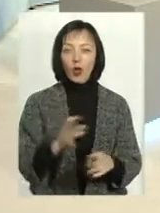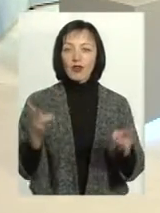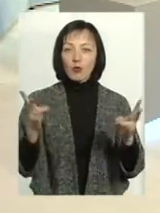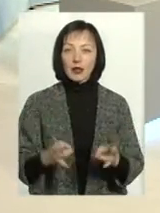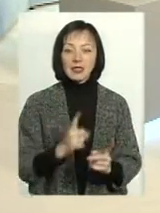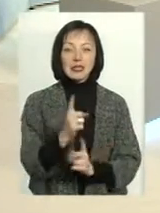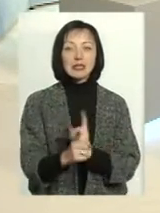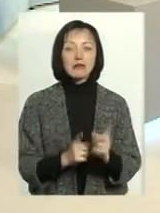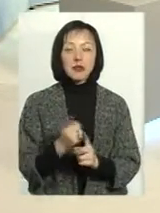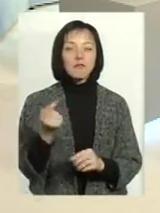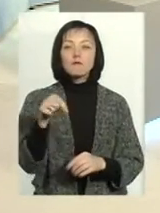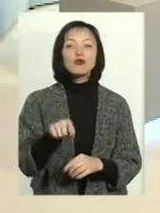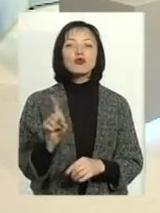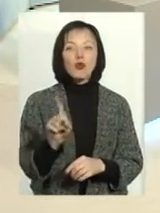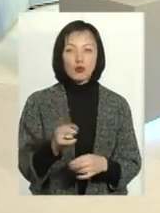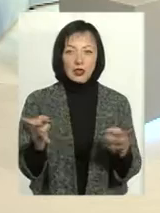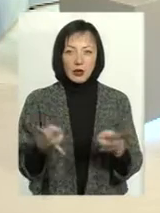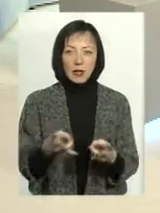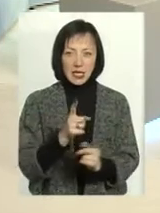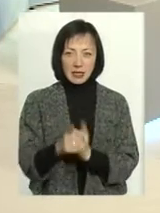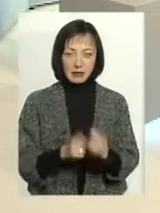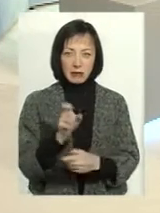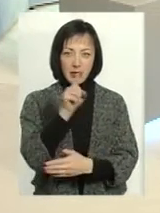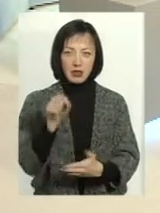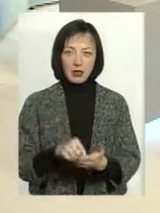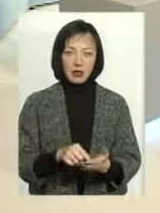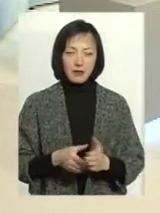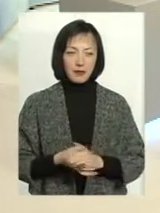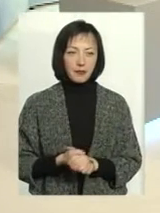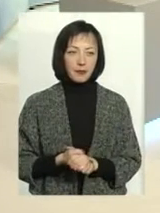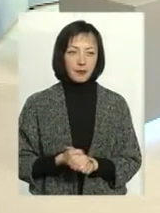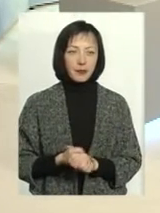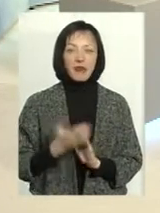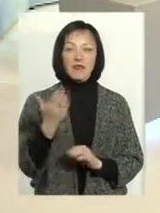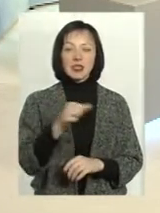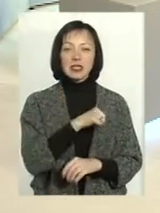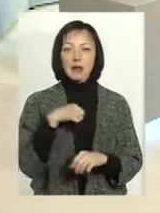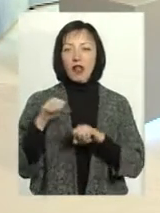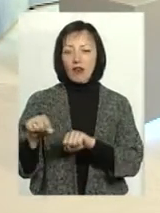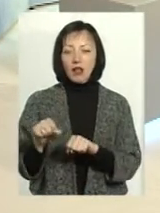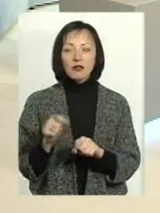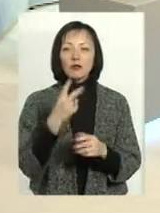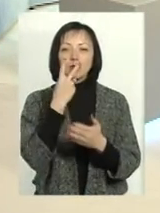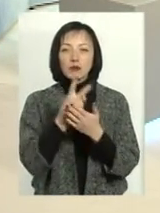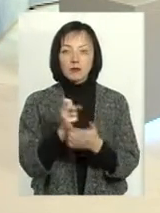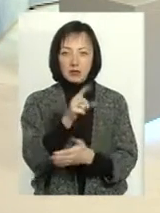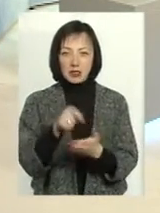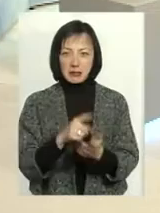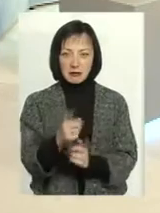необхідні змін. В чому їх вбачають самі адвокати, професійні об'єднання адвокатів?